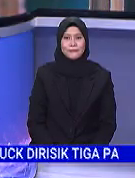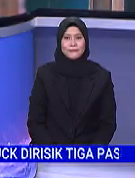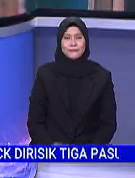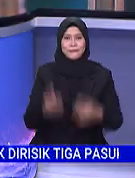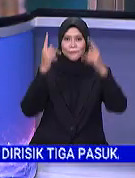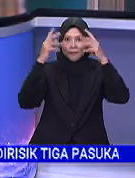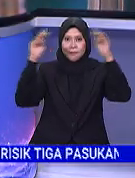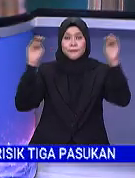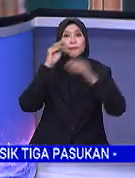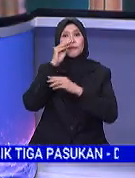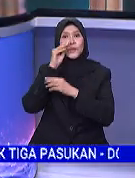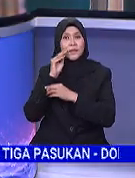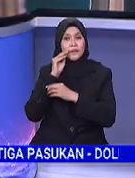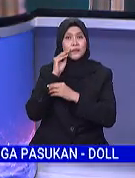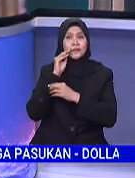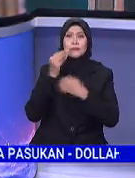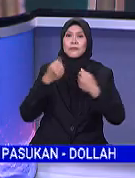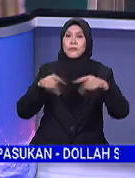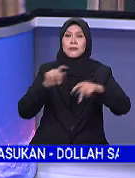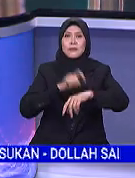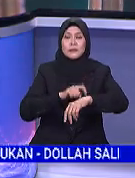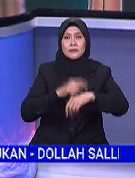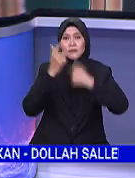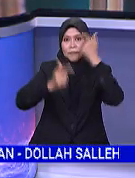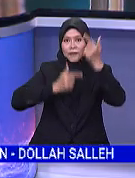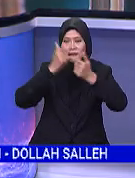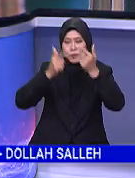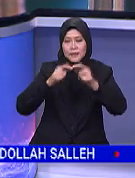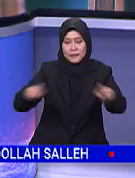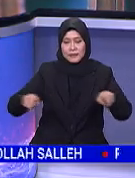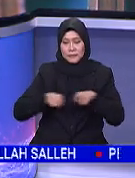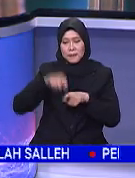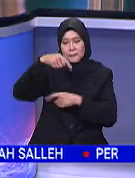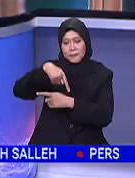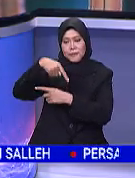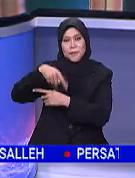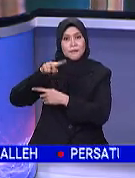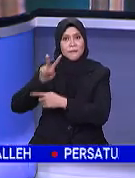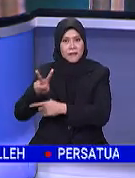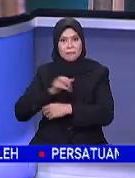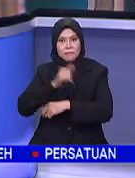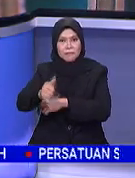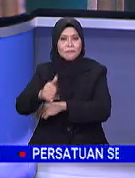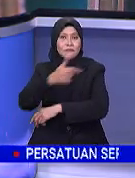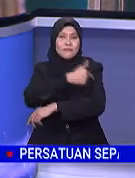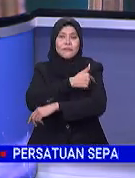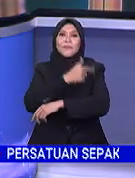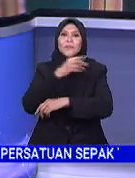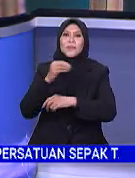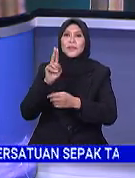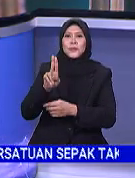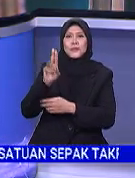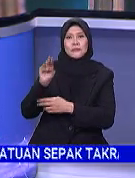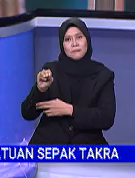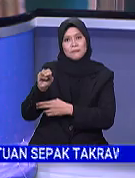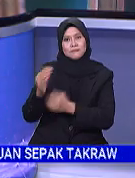Perdana Menteri Tan Sri Muhyiddin Yassin meluangkan masa melawat Pusat Pemberian Vaksin PPV AstraZeneca di Universiti Malaya